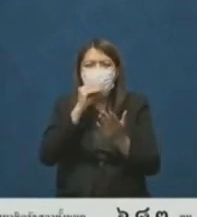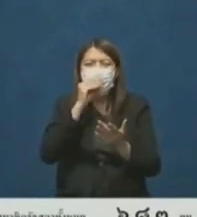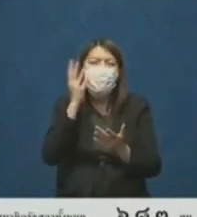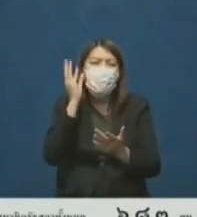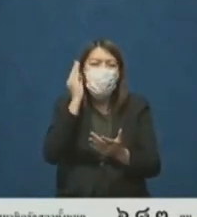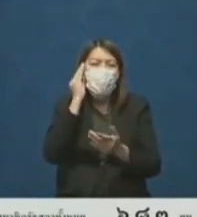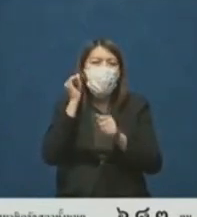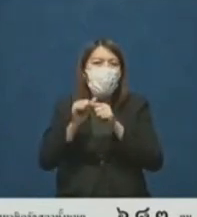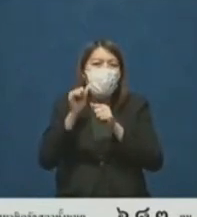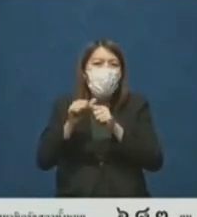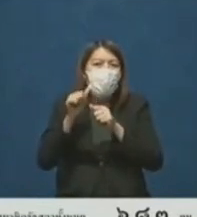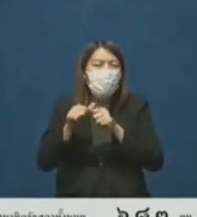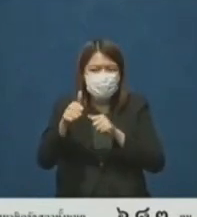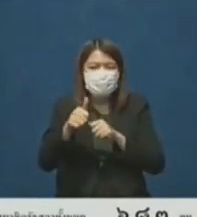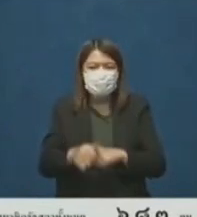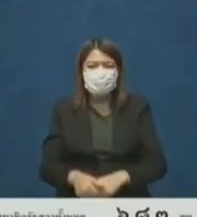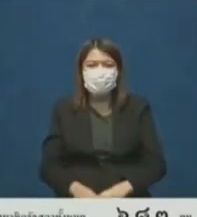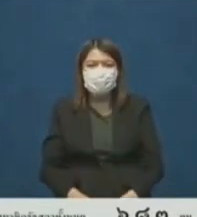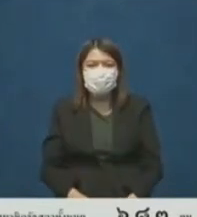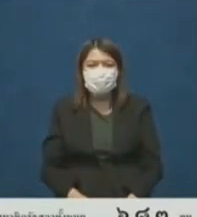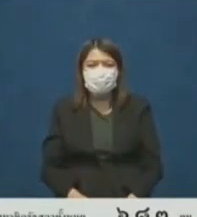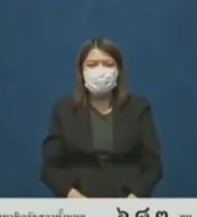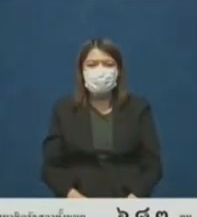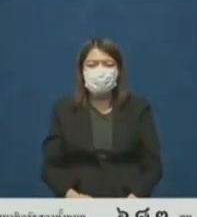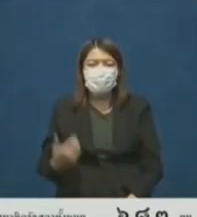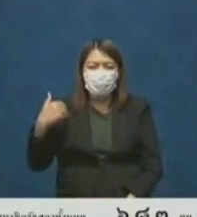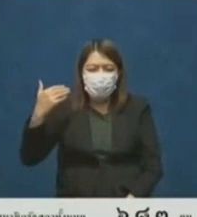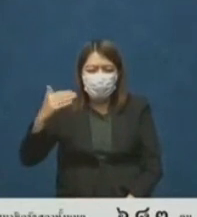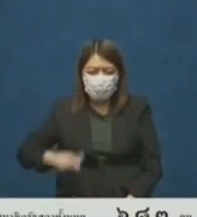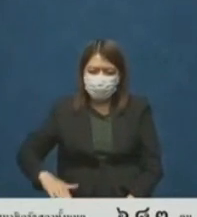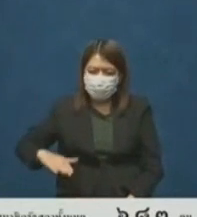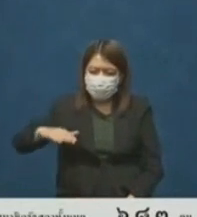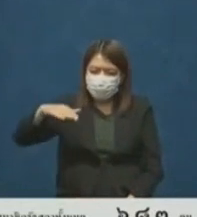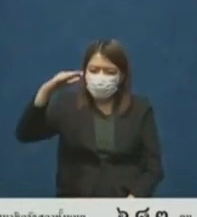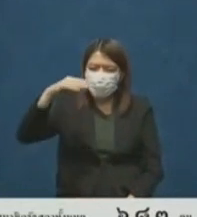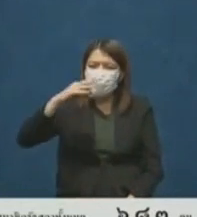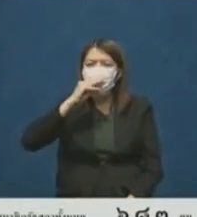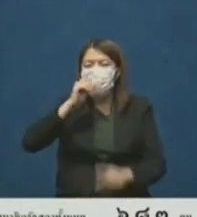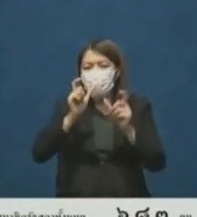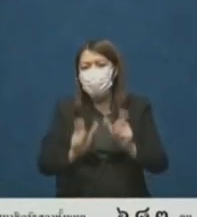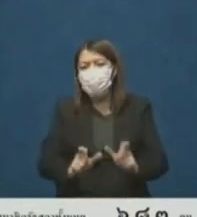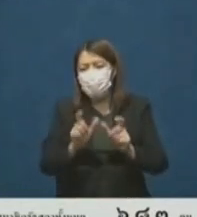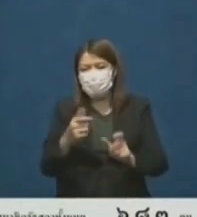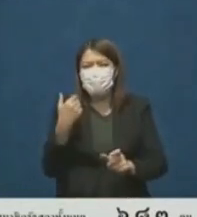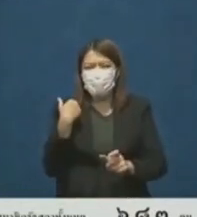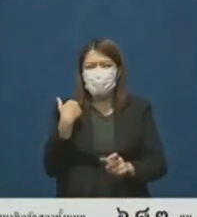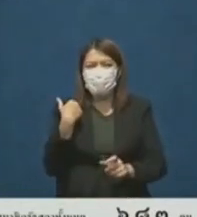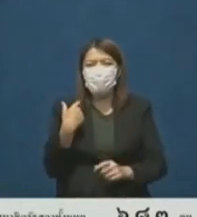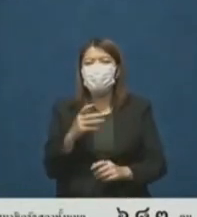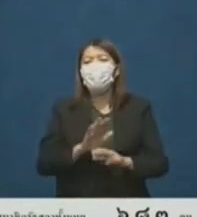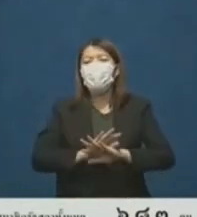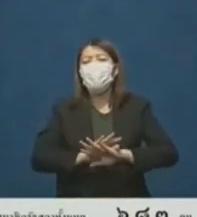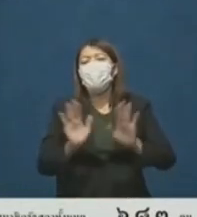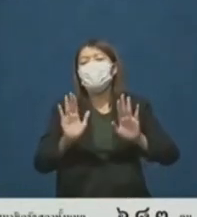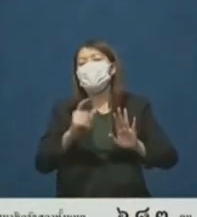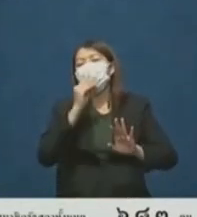แบบนี้อาจจะท่องอาขยานบ้างอะไรบ้างท่องจนติดปากจนมาเรียนม.8 ม.9 อะไรที่ม.8 ก็ยังท่องอาขย